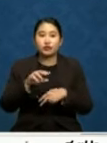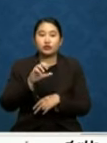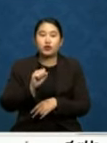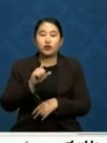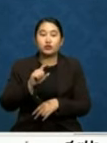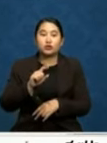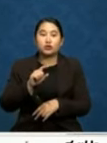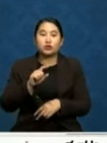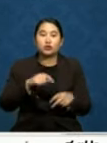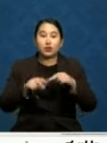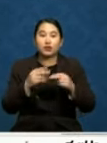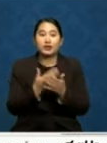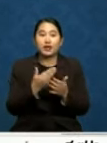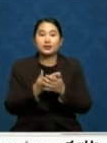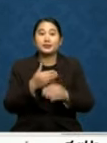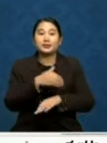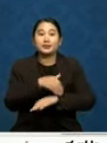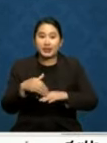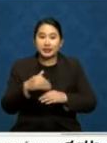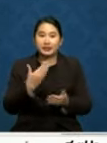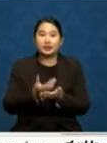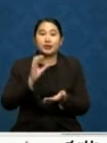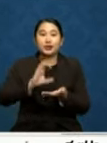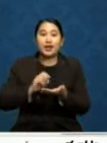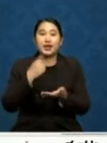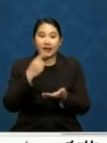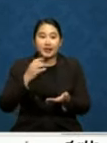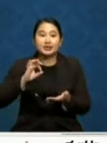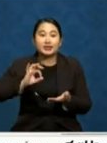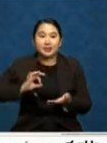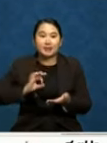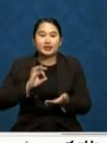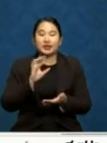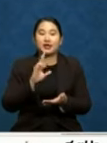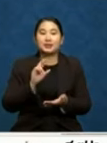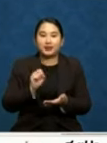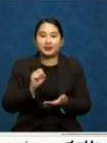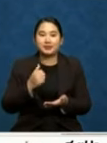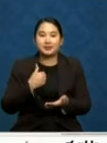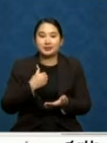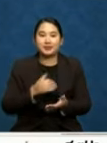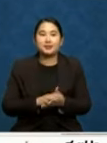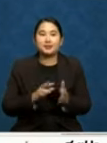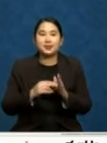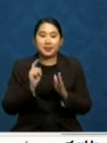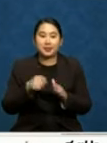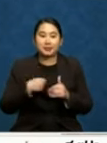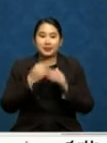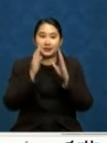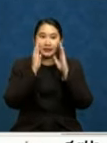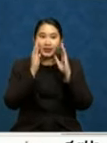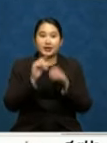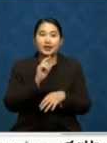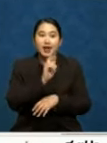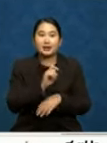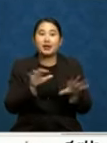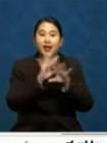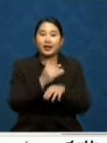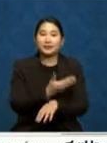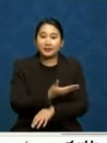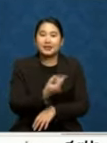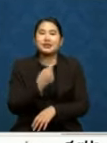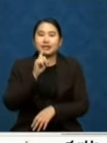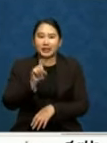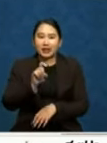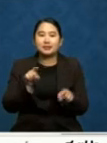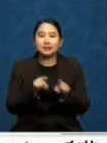การเงินกองทุนเพื่อผู้เคยเป็นสมาชิกรัฐสภานะครับจริงๆแล้วผมก็ตั้งใจถามเหมือนอย่างท่านสสกรวี